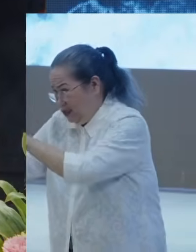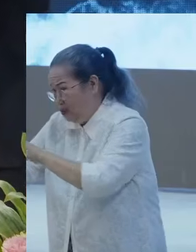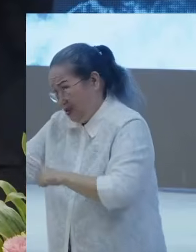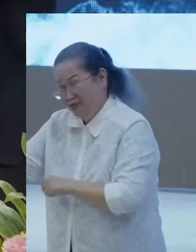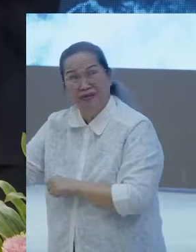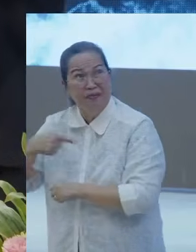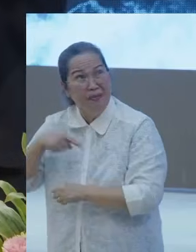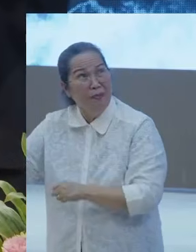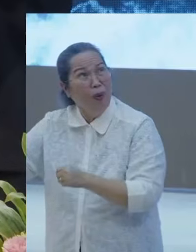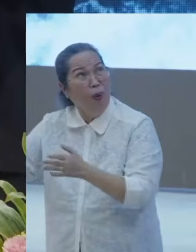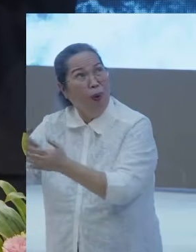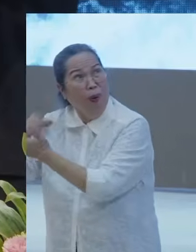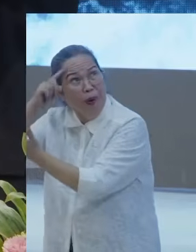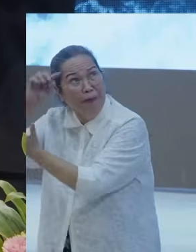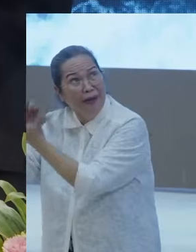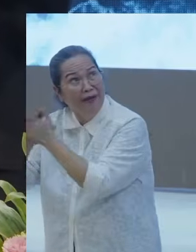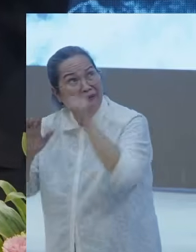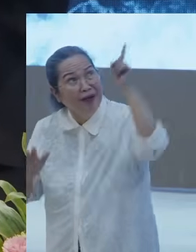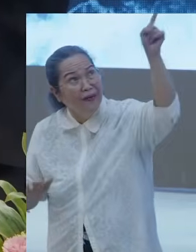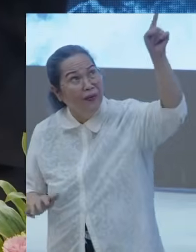tuloy, naniwala sila sa iyo.